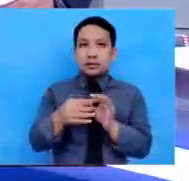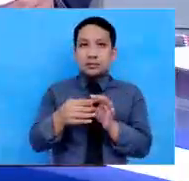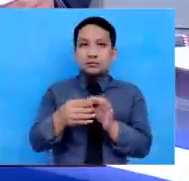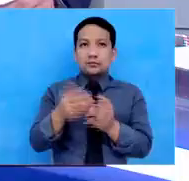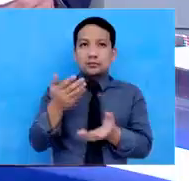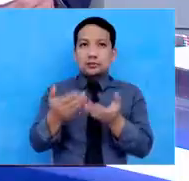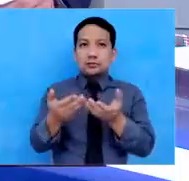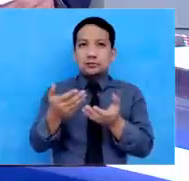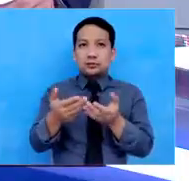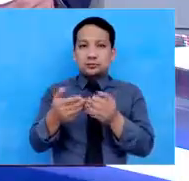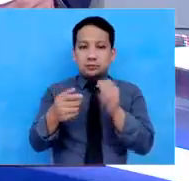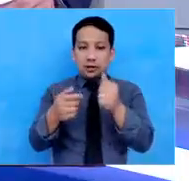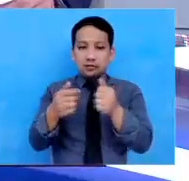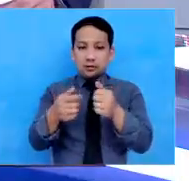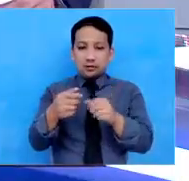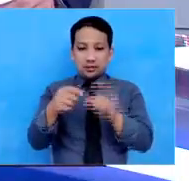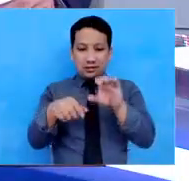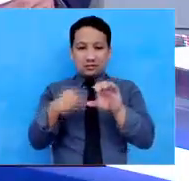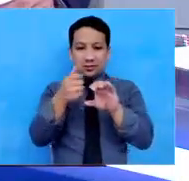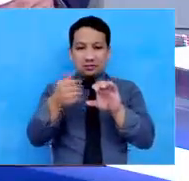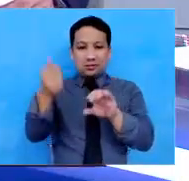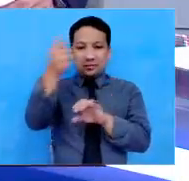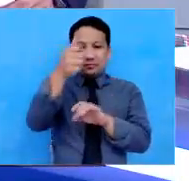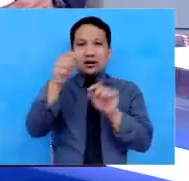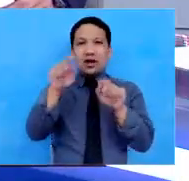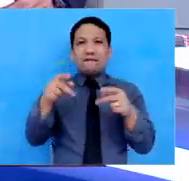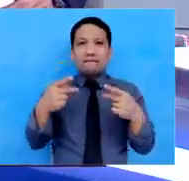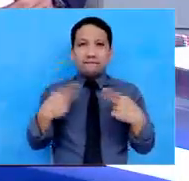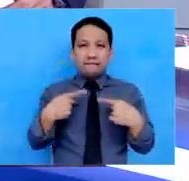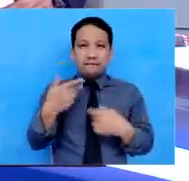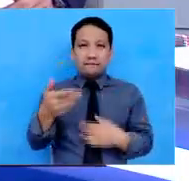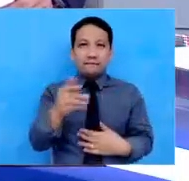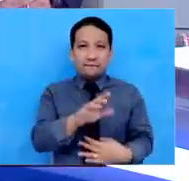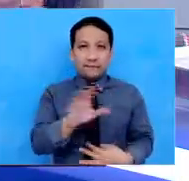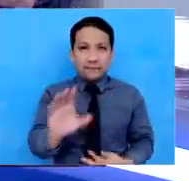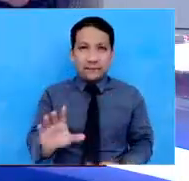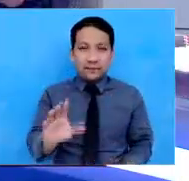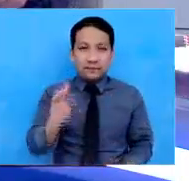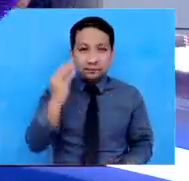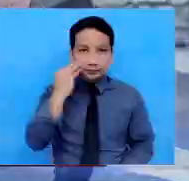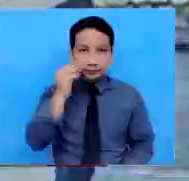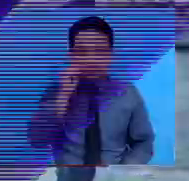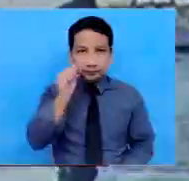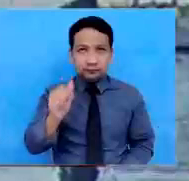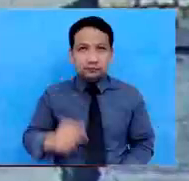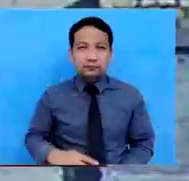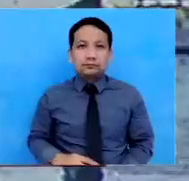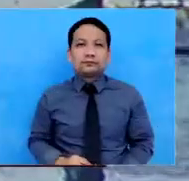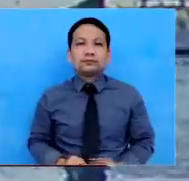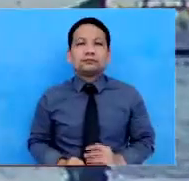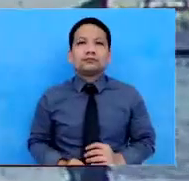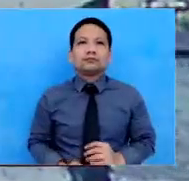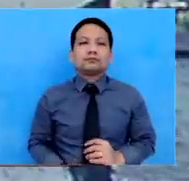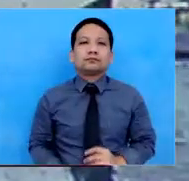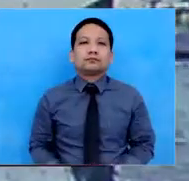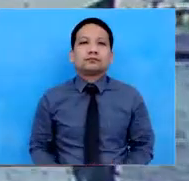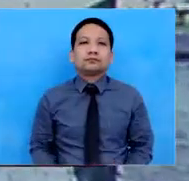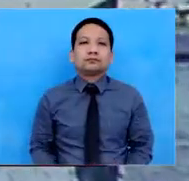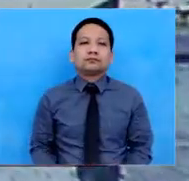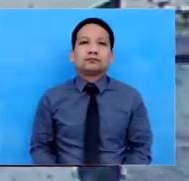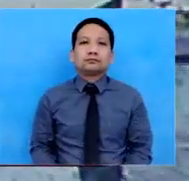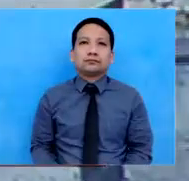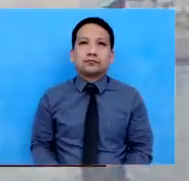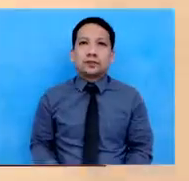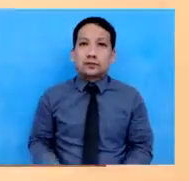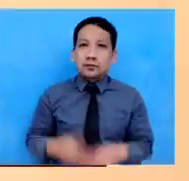mas malaki pang taong nagpapatay kay Ka Percy. Nasa frontline balitang yan, Marlene Alcaide. Mahigit isang buwan matapos